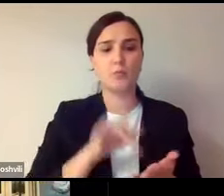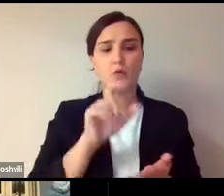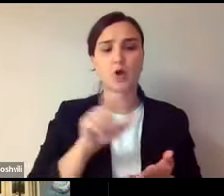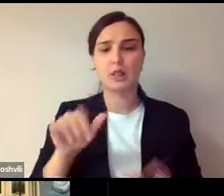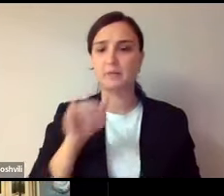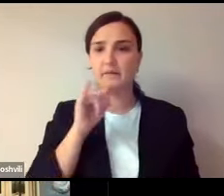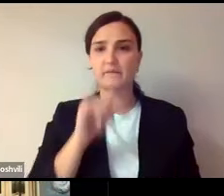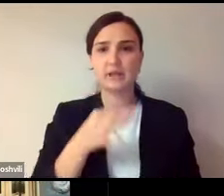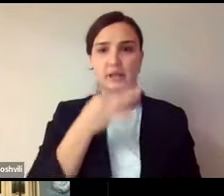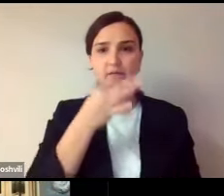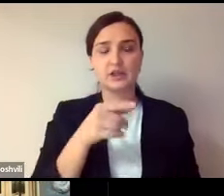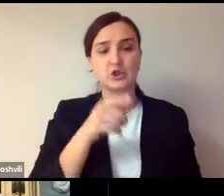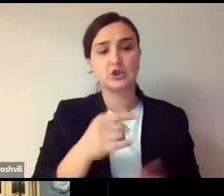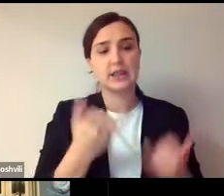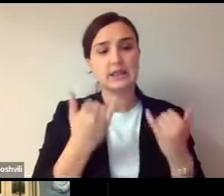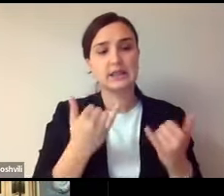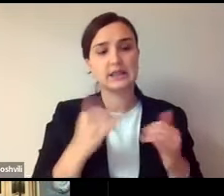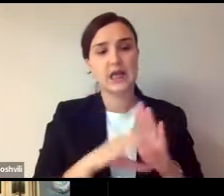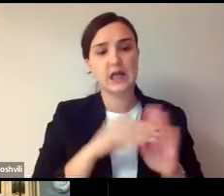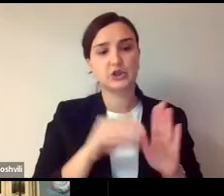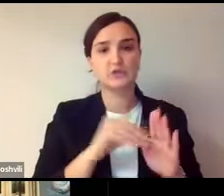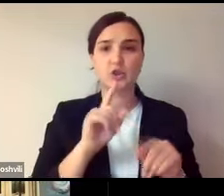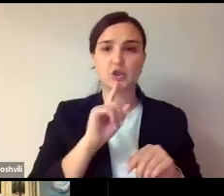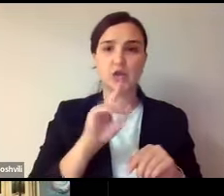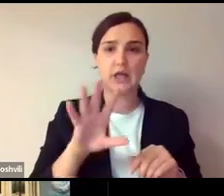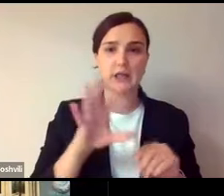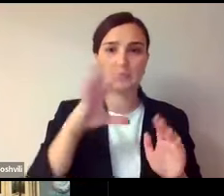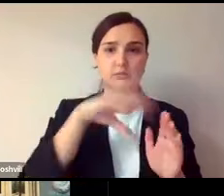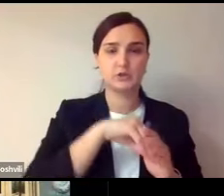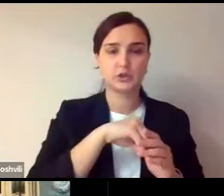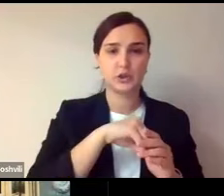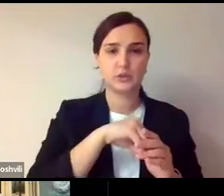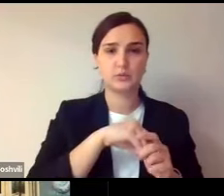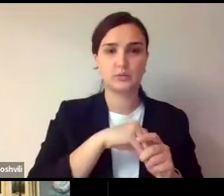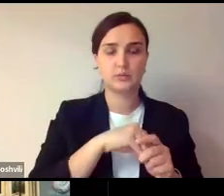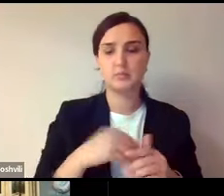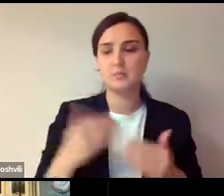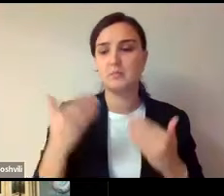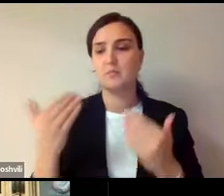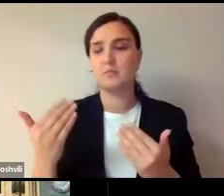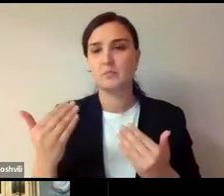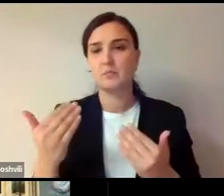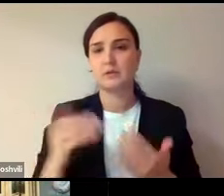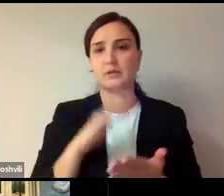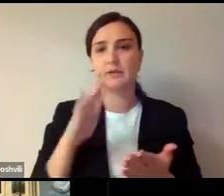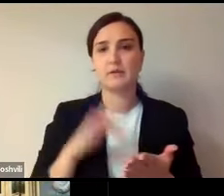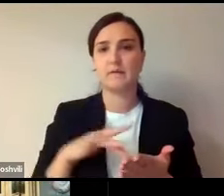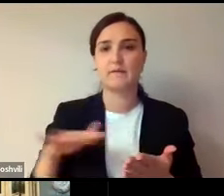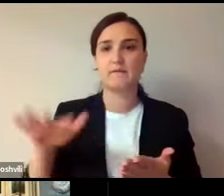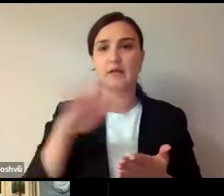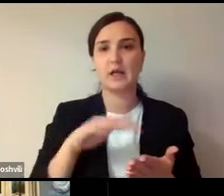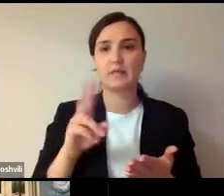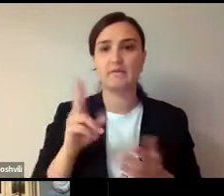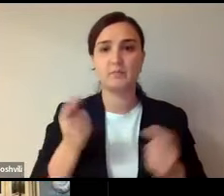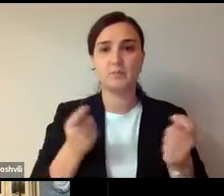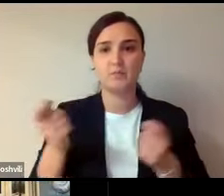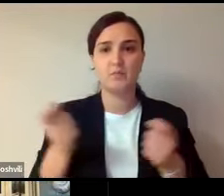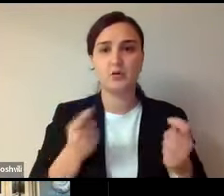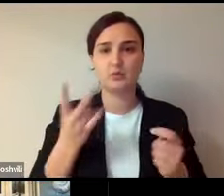დღეს არჩევნებში არ იქნები ჩართული, არ მისცემ ხმას, რომ შენი ქვეყანა უნდა მართოს ის აირჩიო, იმიტომ